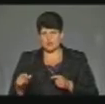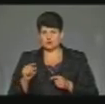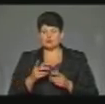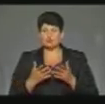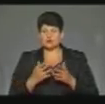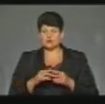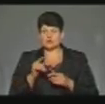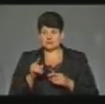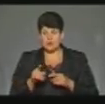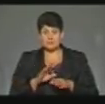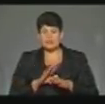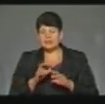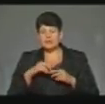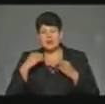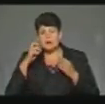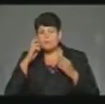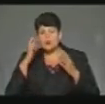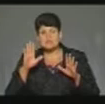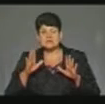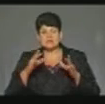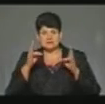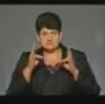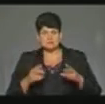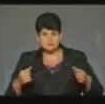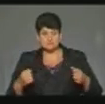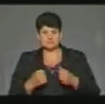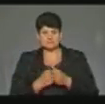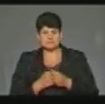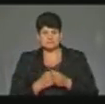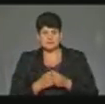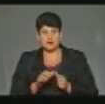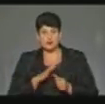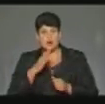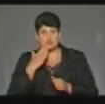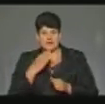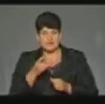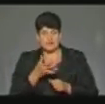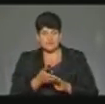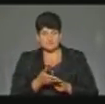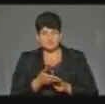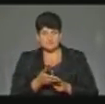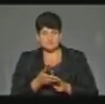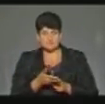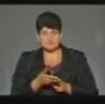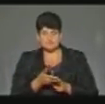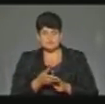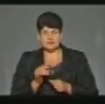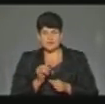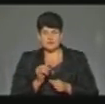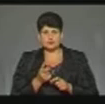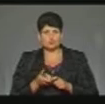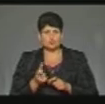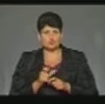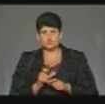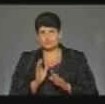якщо десь, не дай Бог, станеться дорожньо-транспортна пригода, та як от була останній раз, от, і дуже